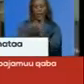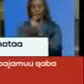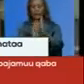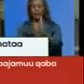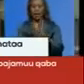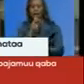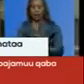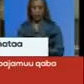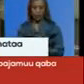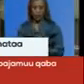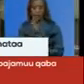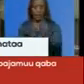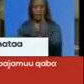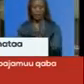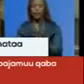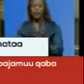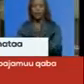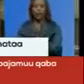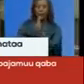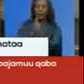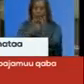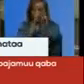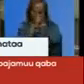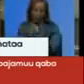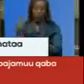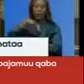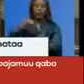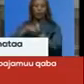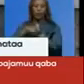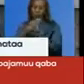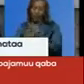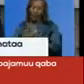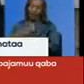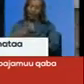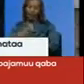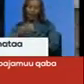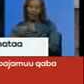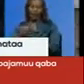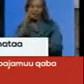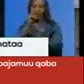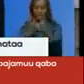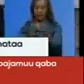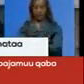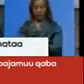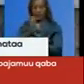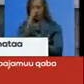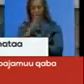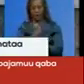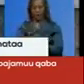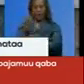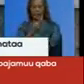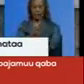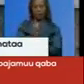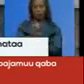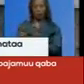ነው። የህዝብ ፍላጎት የህግ አስከባይ ተቋማት ገለልተኛና ለፍትህ ታማኝ ለዜጎች መብት ቀናይ እንዲሆኑ